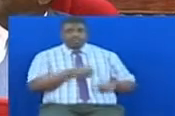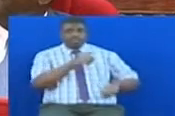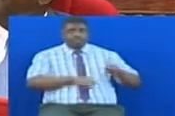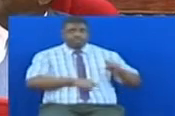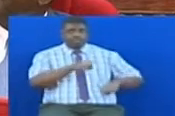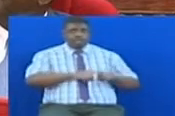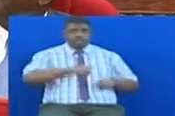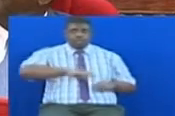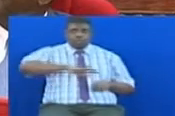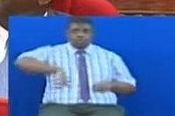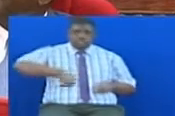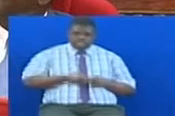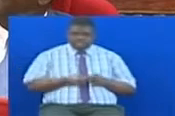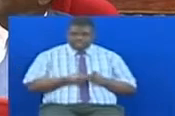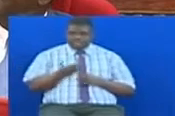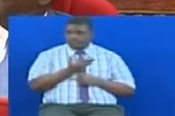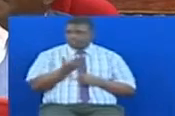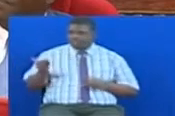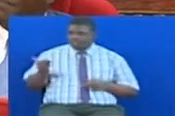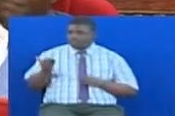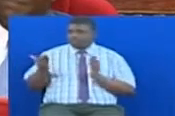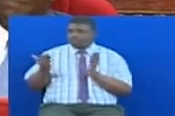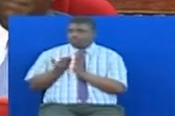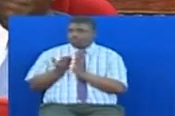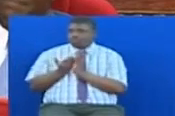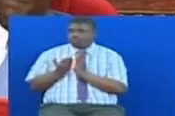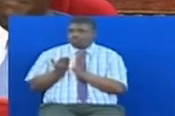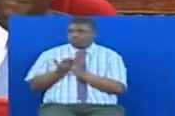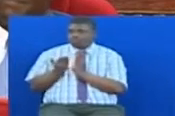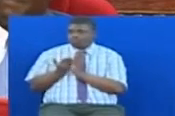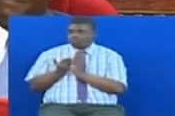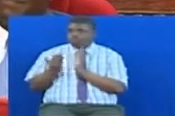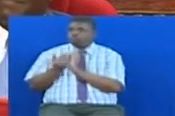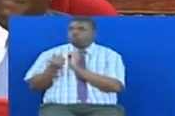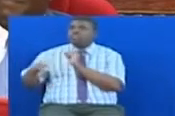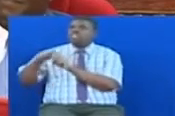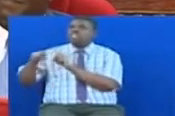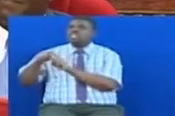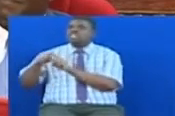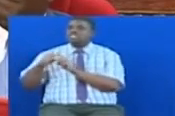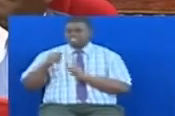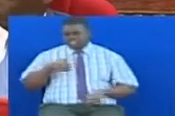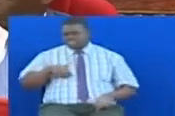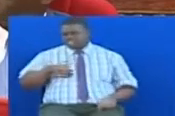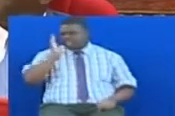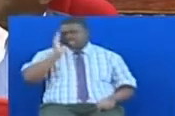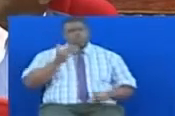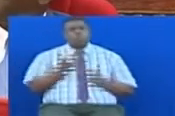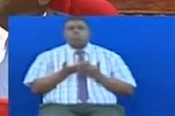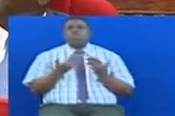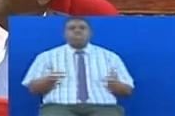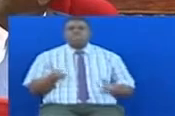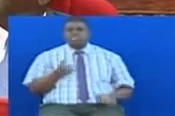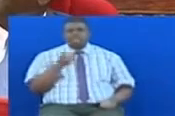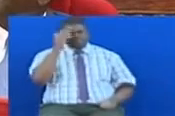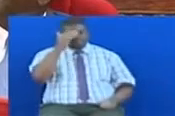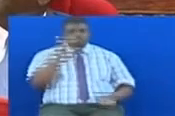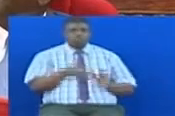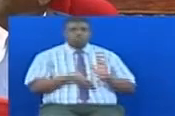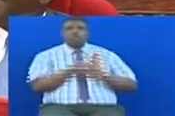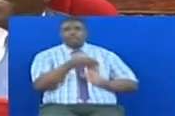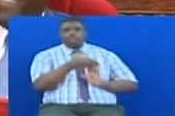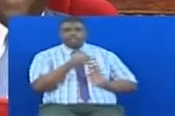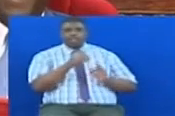Wengine wamesoma seminari, Mheshimiwa Naibu Speaker. Kwa nini serikali haifikirii sasa kuanzisha chuo cha